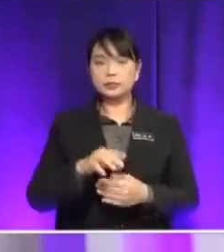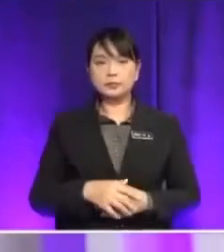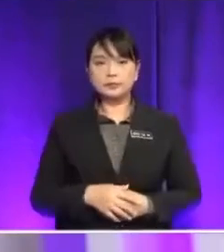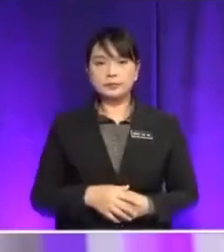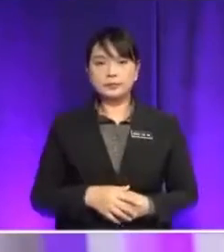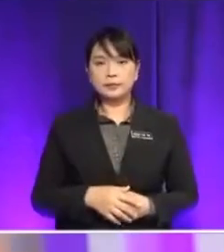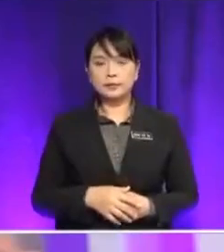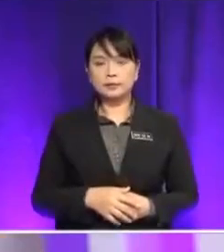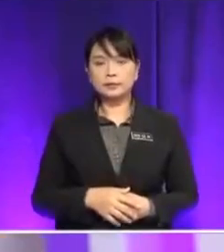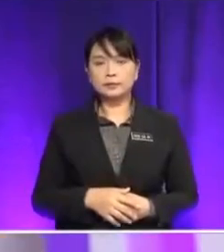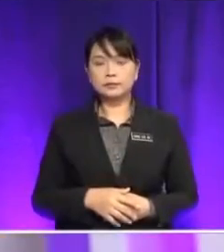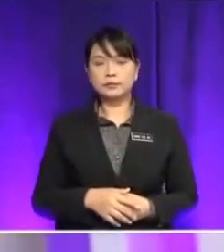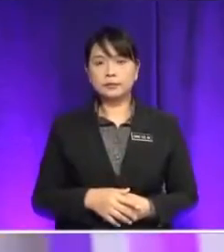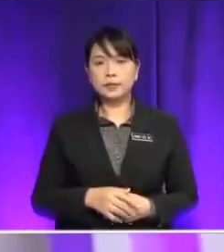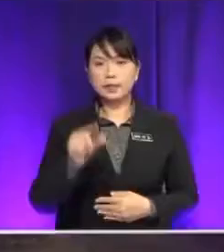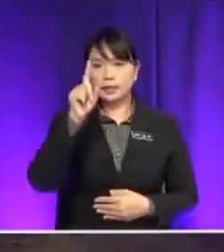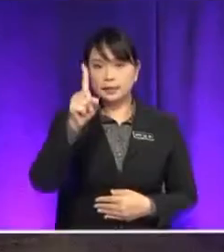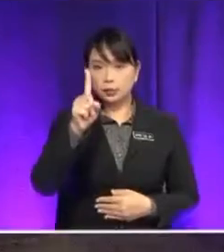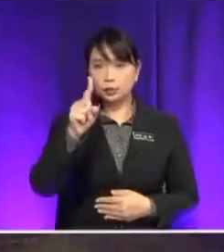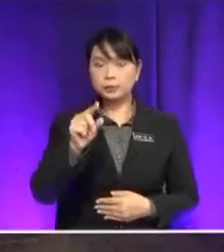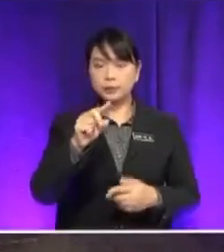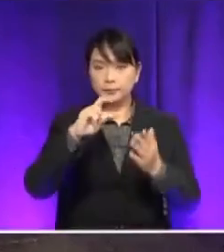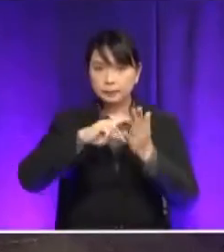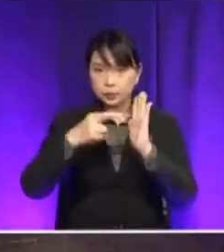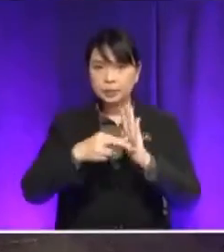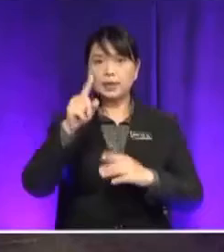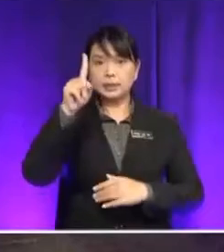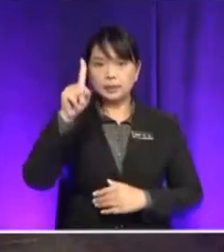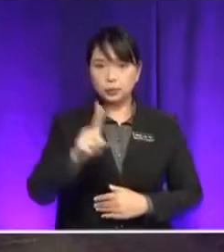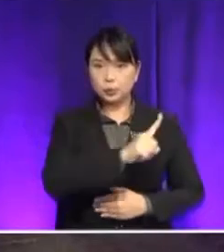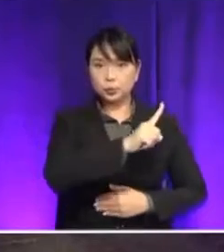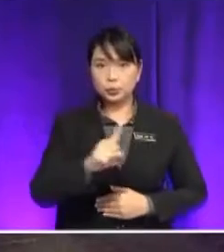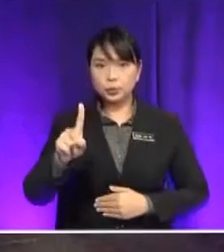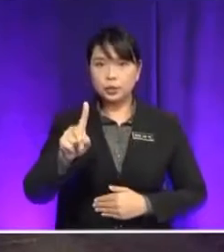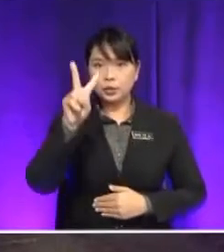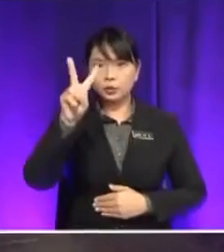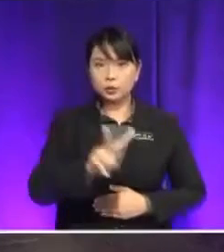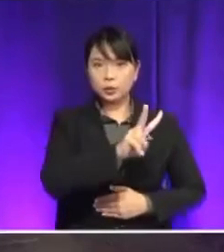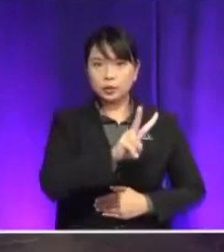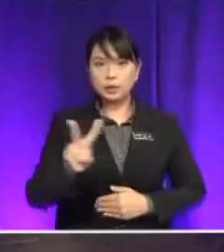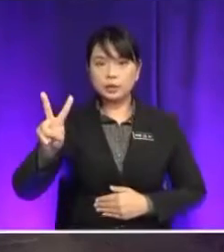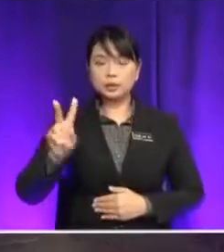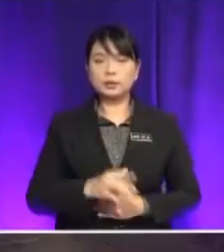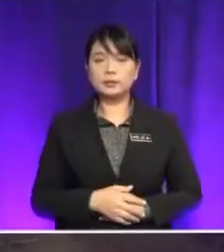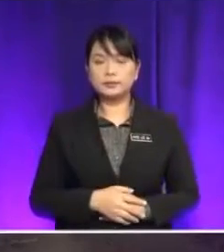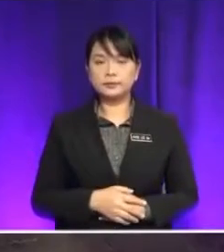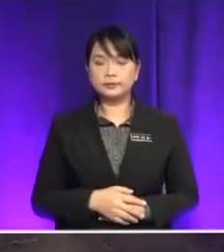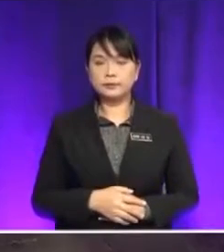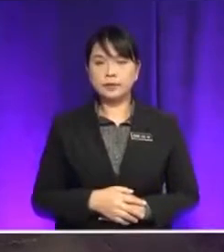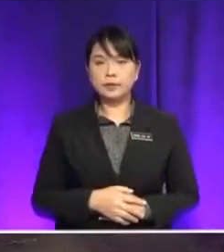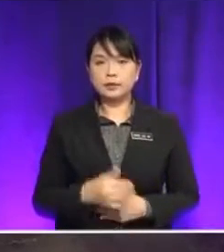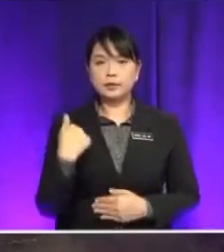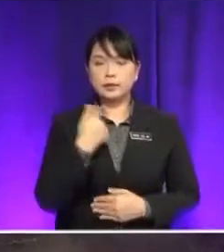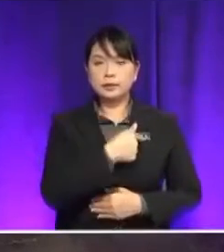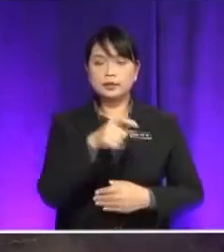12345678 seterusnya dan seterusnya Tapi sebelum dia dimaksud hormat lalu kita Nabi tempo Itu kena ayunkan dulu